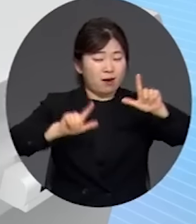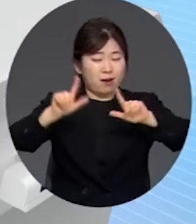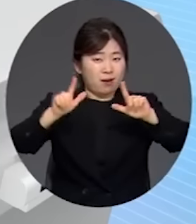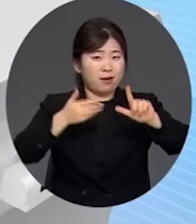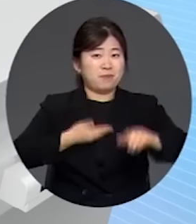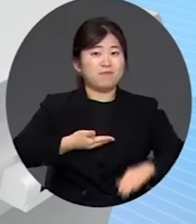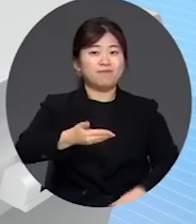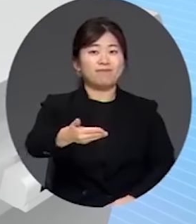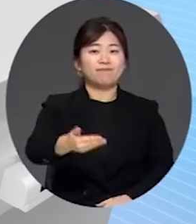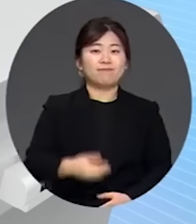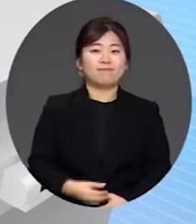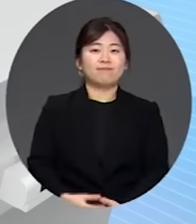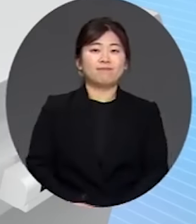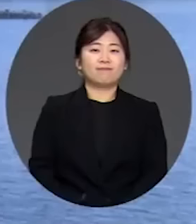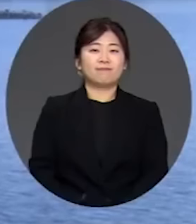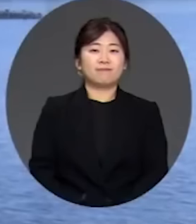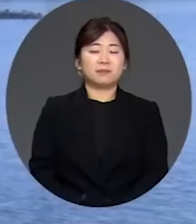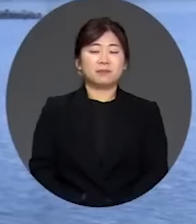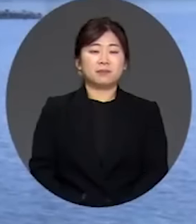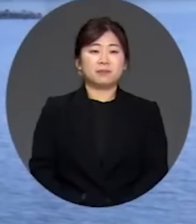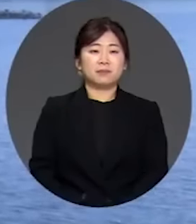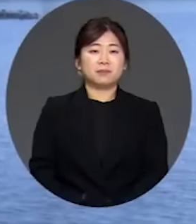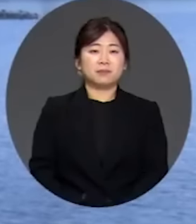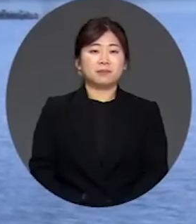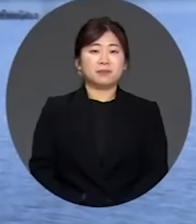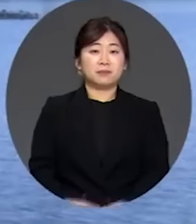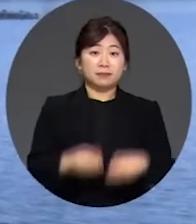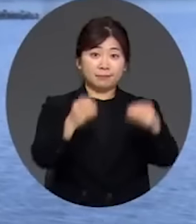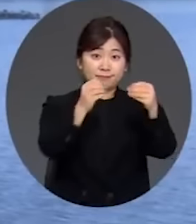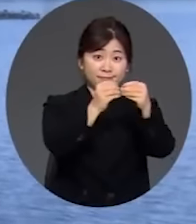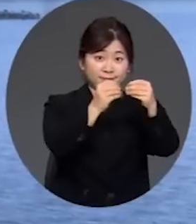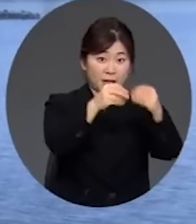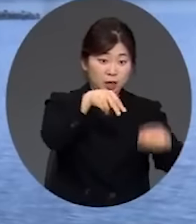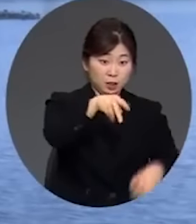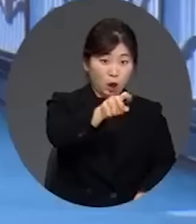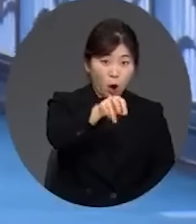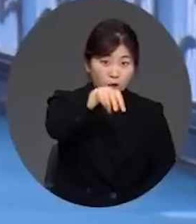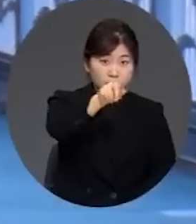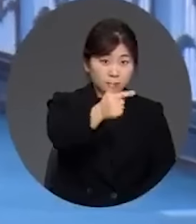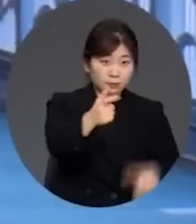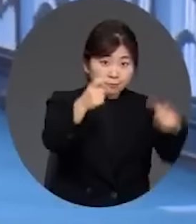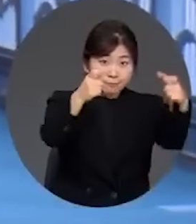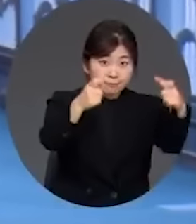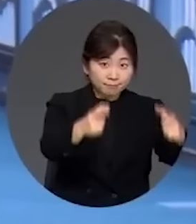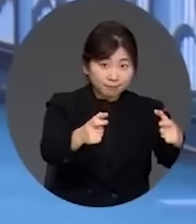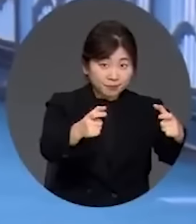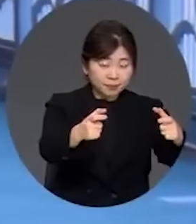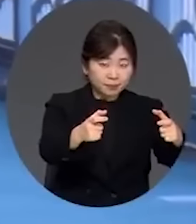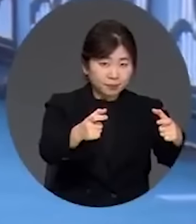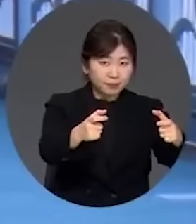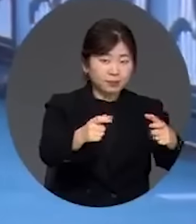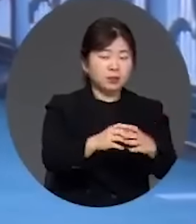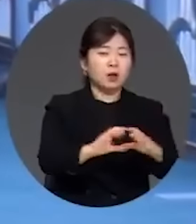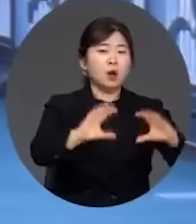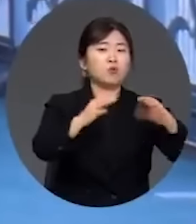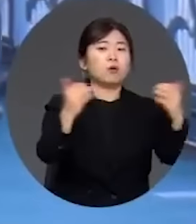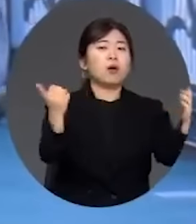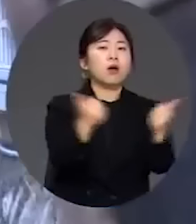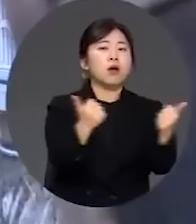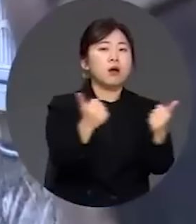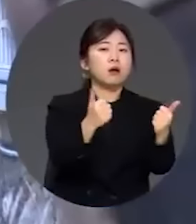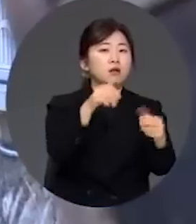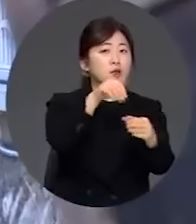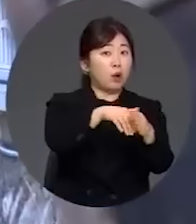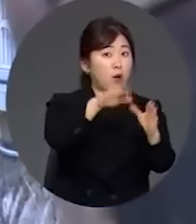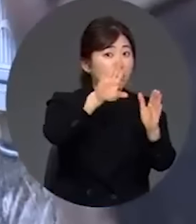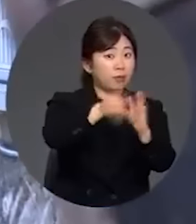차례로 로 보도합니다 창원시 성상구 유권자들에게 내일이 제 22대 국회의원 선거 1이라면